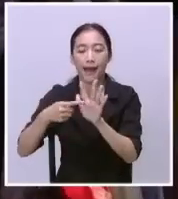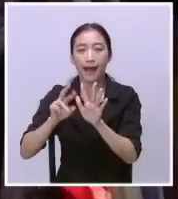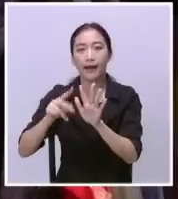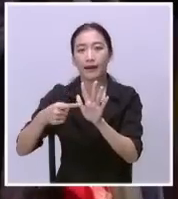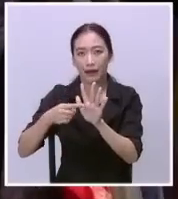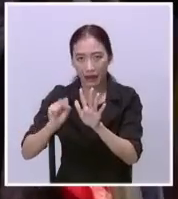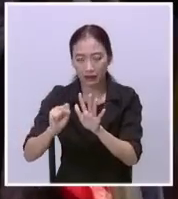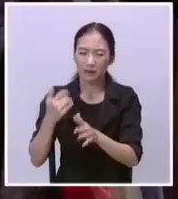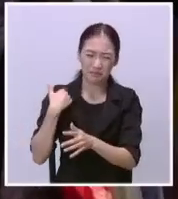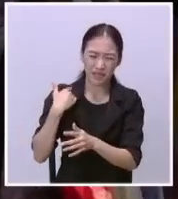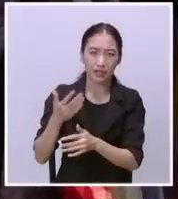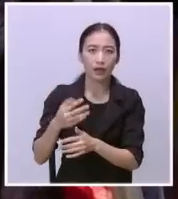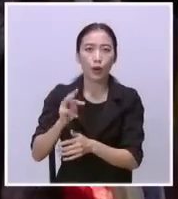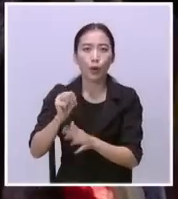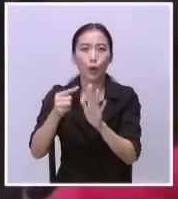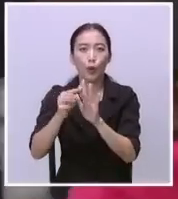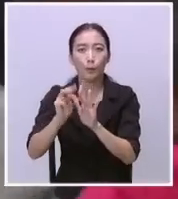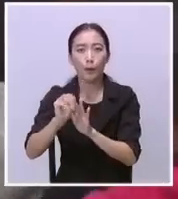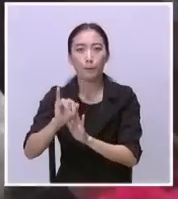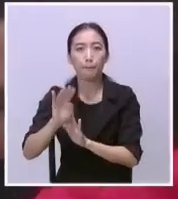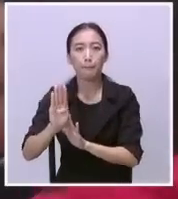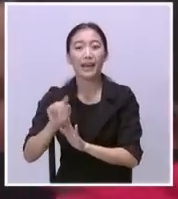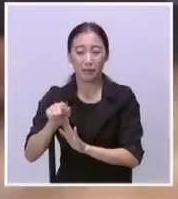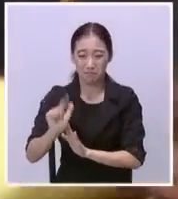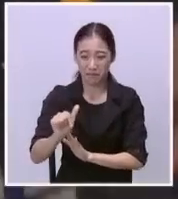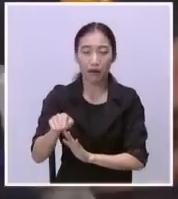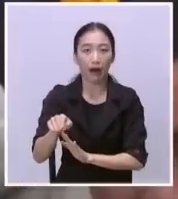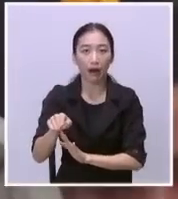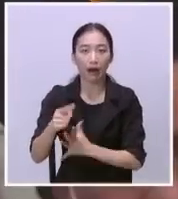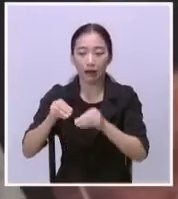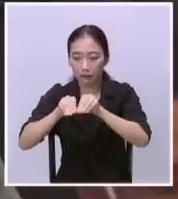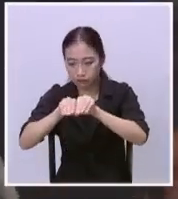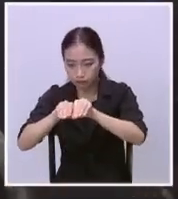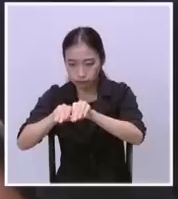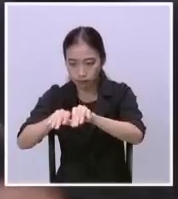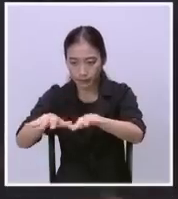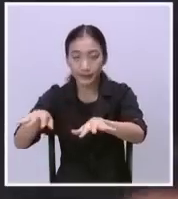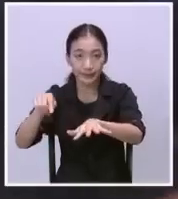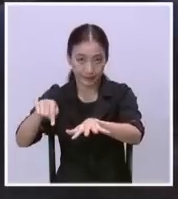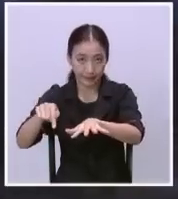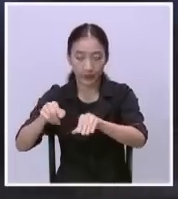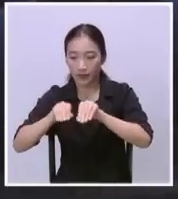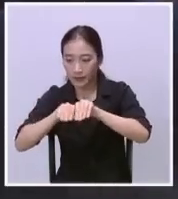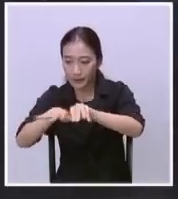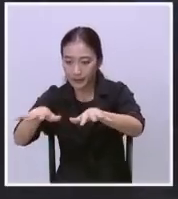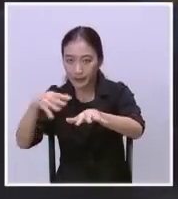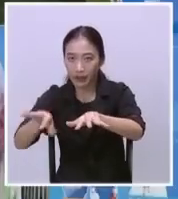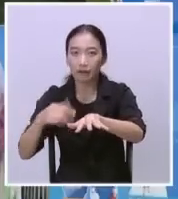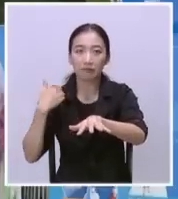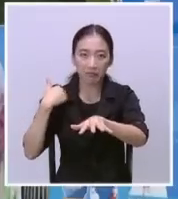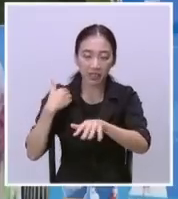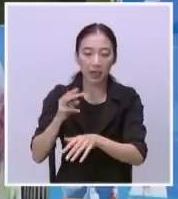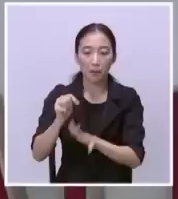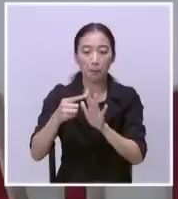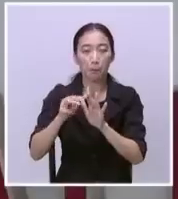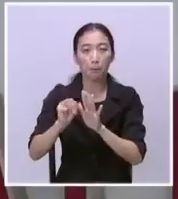ครมุมไบศูนย์กลางทางการเงินสำคัญของอินเดียนั่นเองนะคะตอนนี้บางพื้นที่ในมุมไบแล้วก็ในมหารา